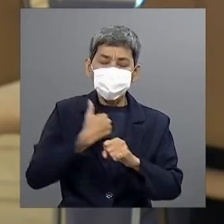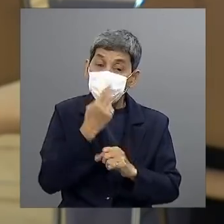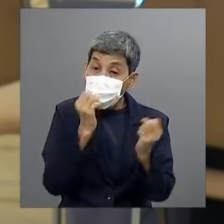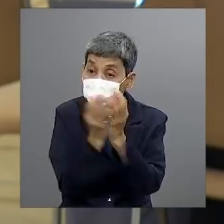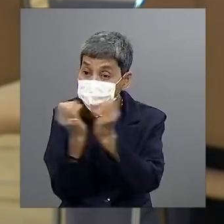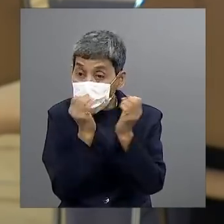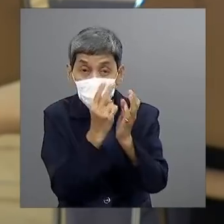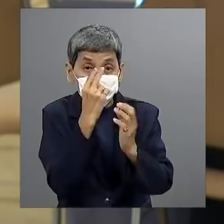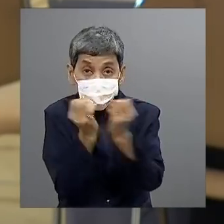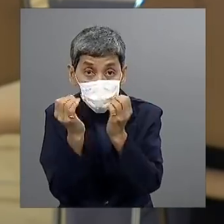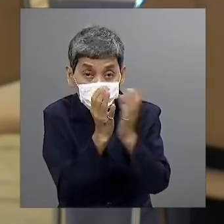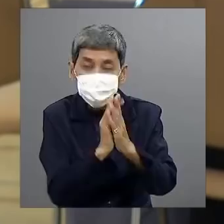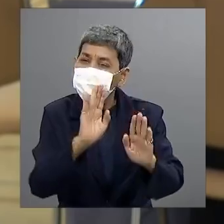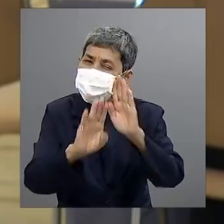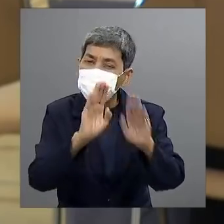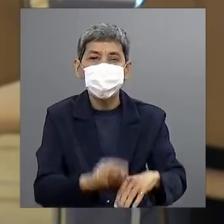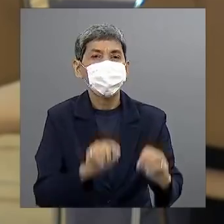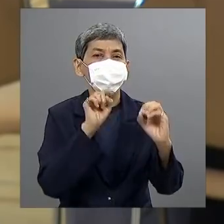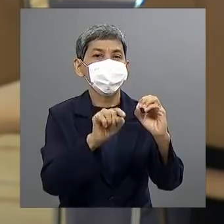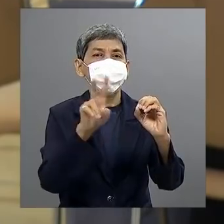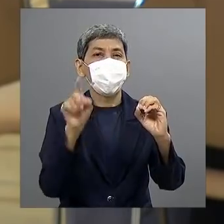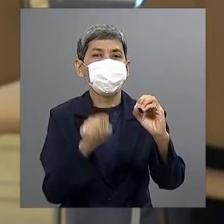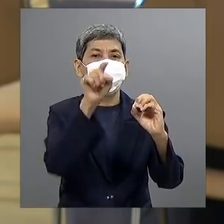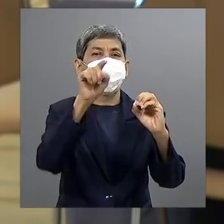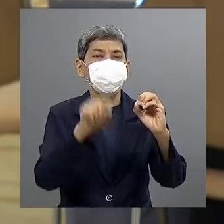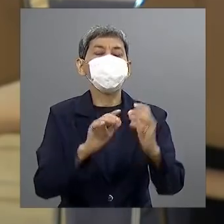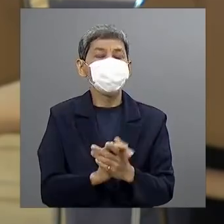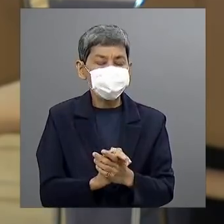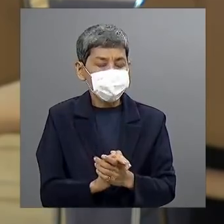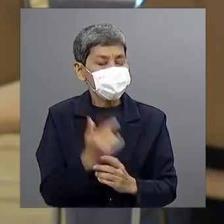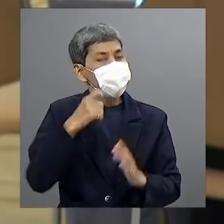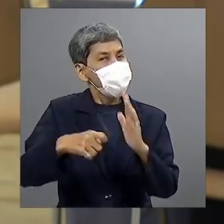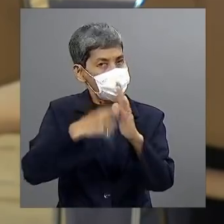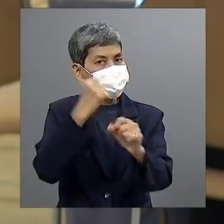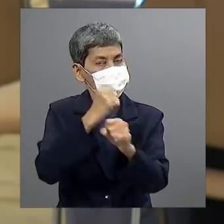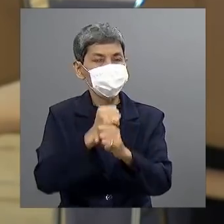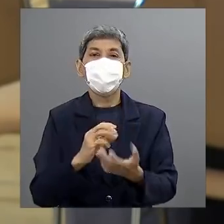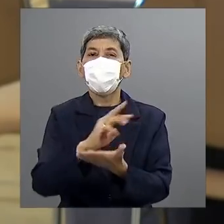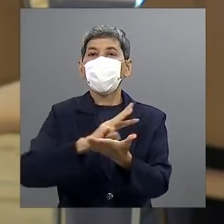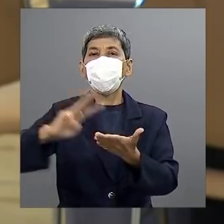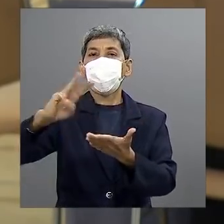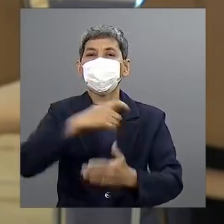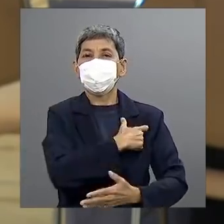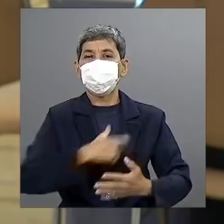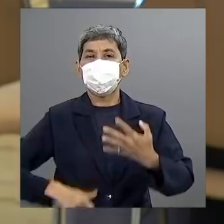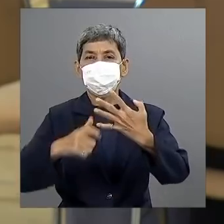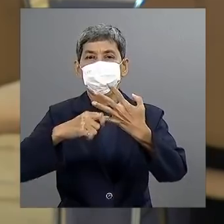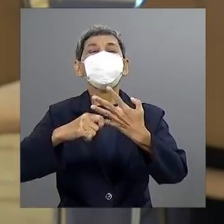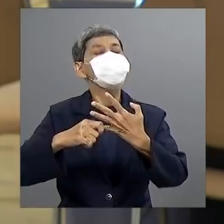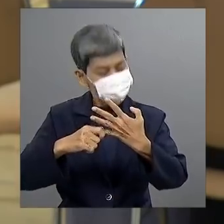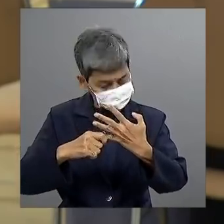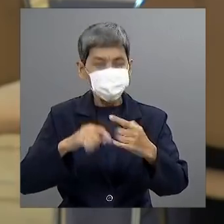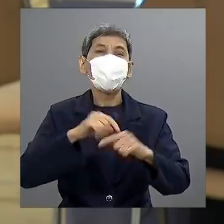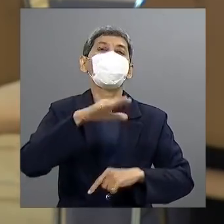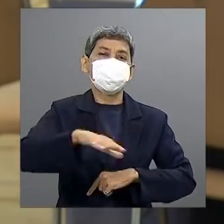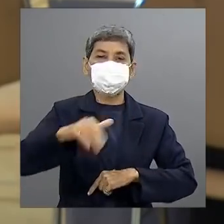บอยู่ที่ประมาณ 0.2% ค่ะดังนั้นจึงเป็นเหตุผลสำคัญที่ทางราชวิทยาลัยจุฬาภรณ์ยืนยันว่าเหมาะสำหรับเด็กนะคะเพราะผลข้